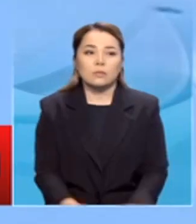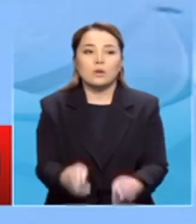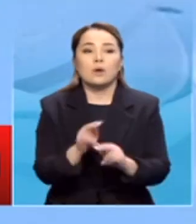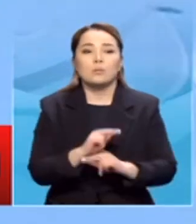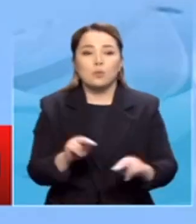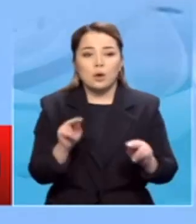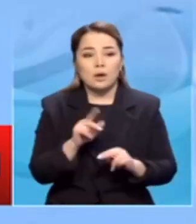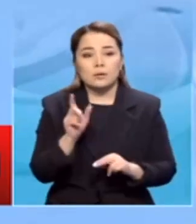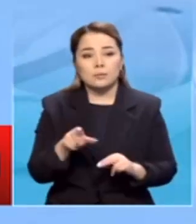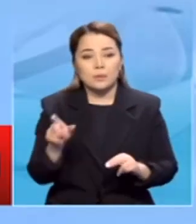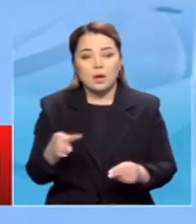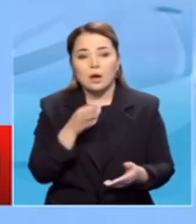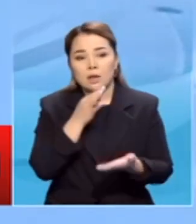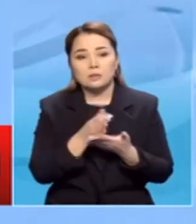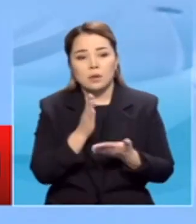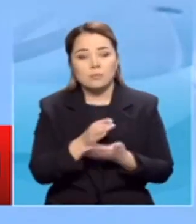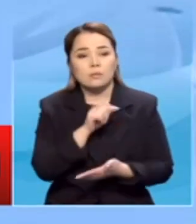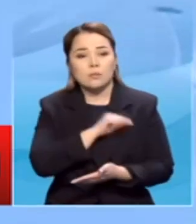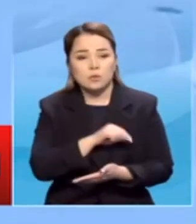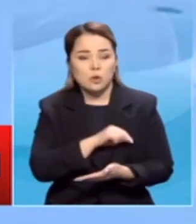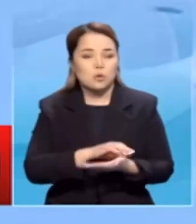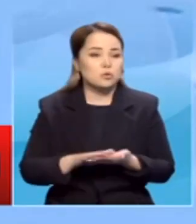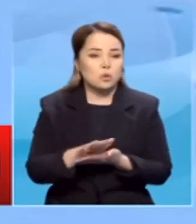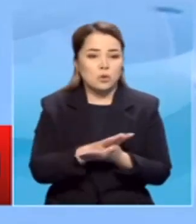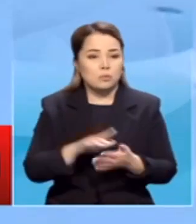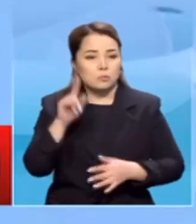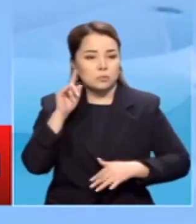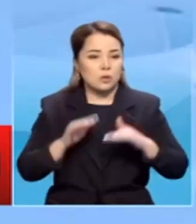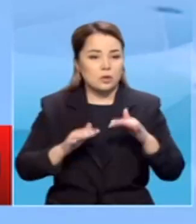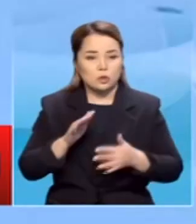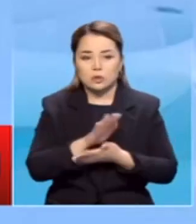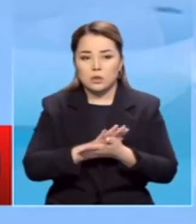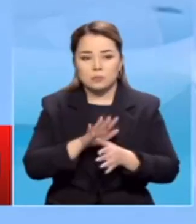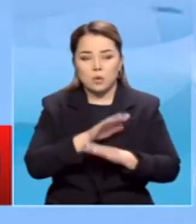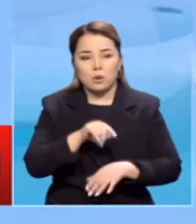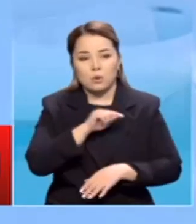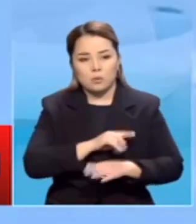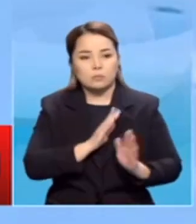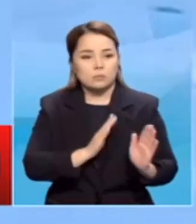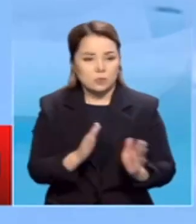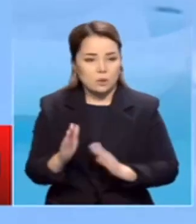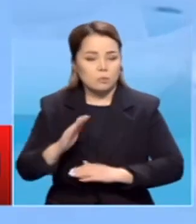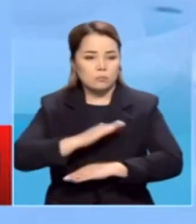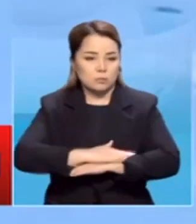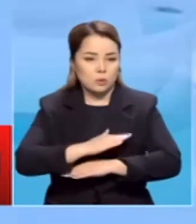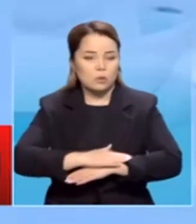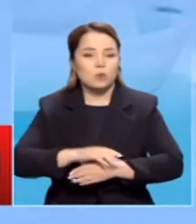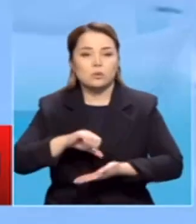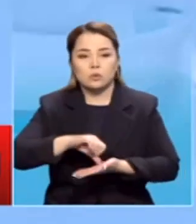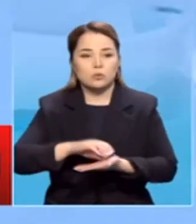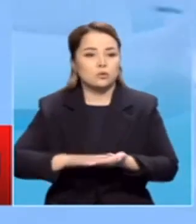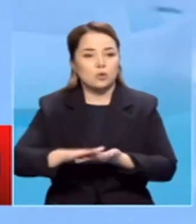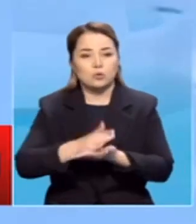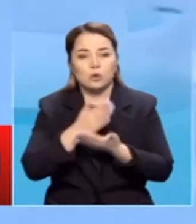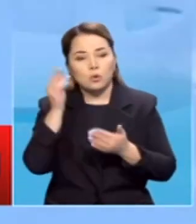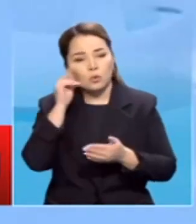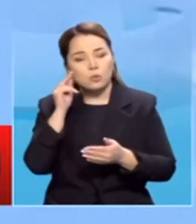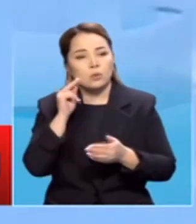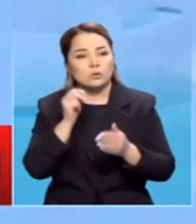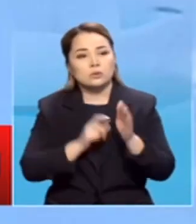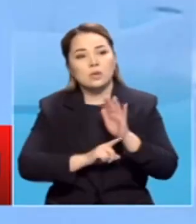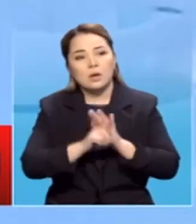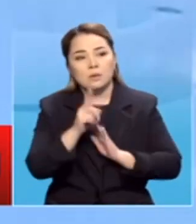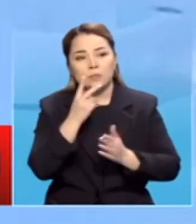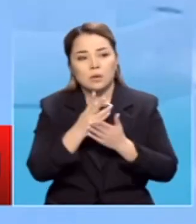Мұғалімдердің айтуынша, баланың мінез құлқы ешқандай күдік тудырмаған. Ол арнайы есепке тұрған жоқ. Тек оқу жылының басында